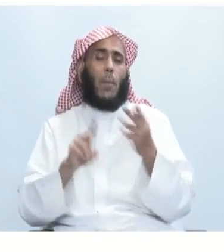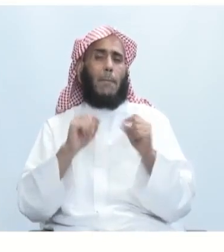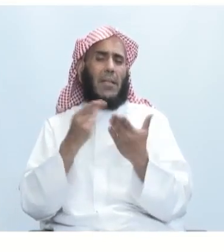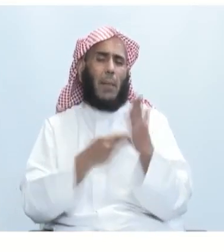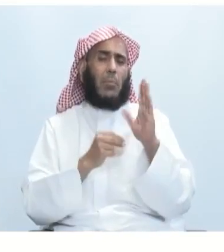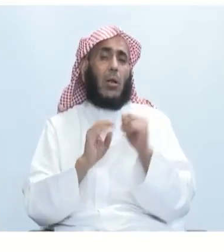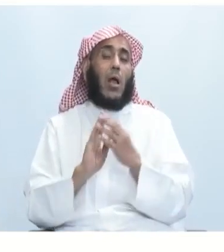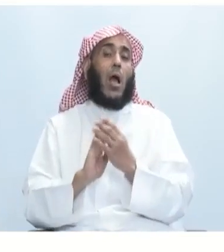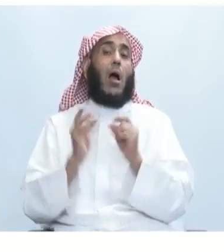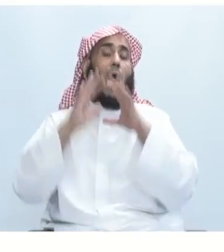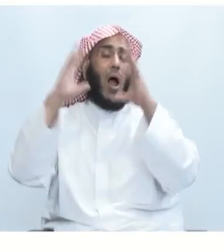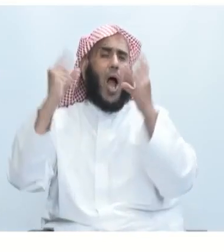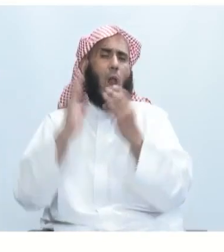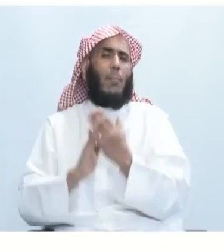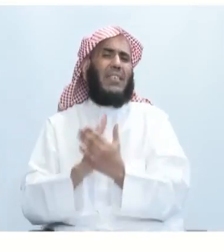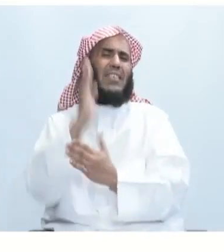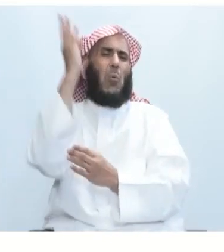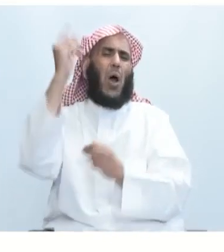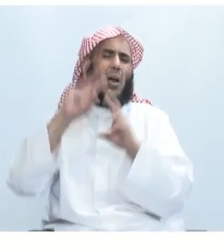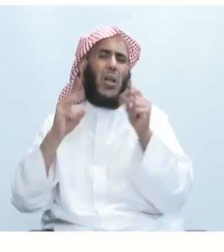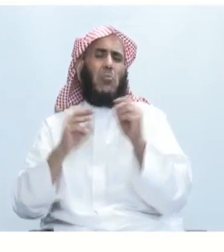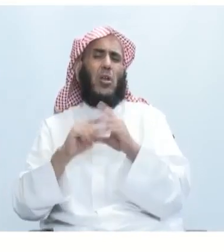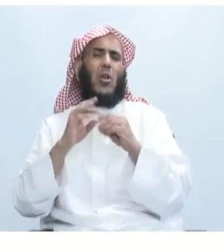عالم الصواريخ باسلوب يبدو